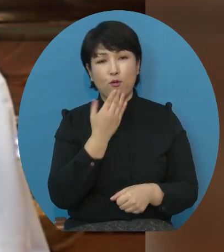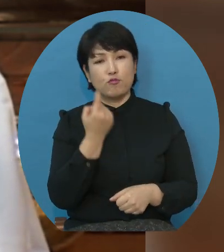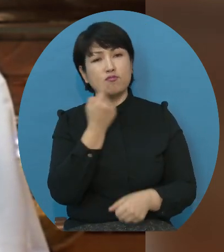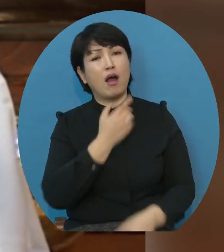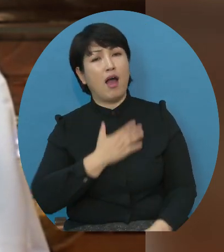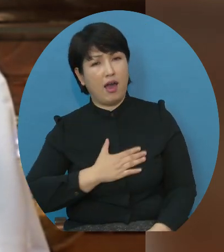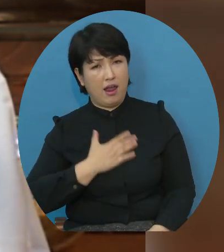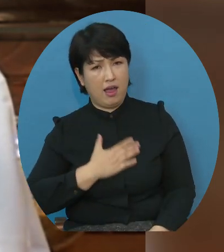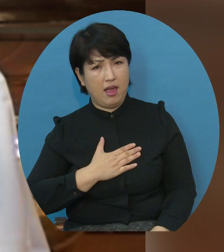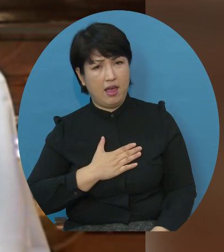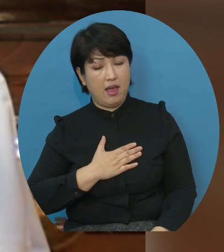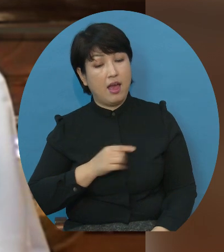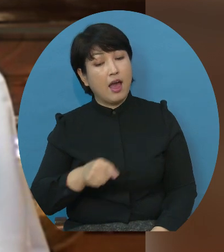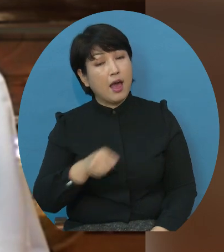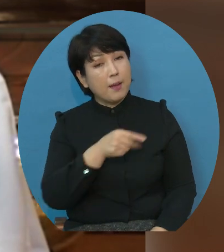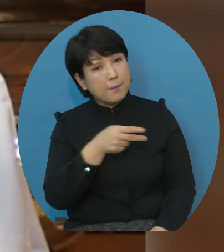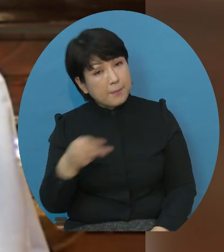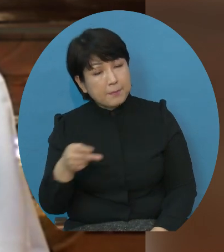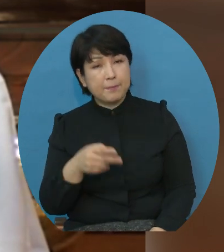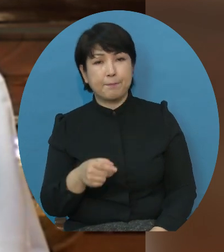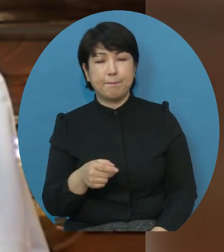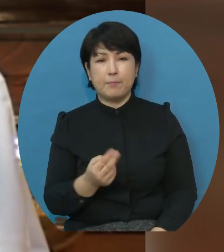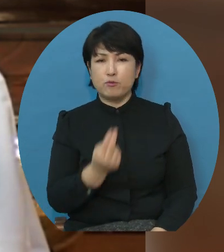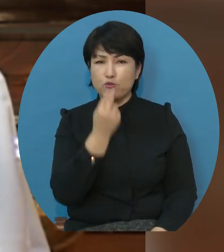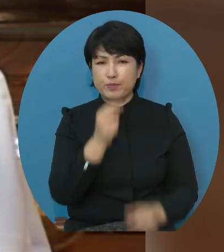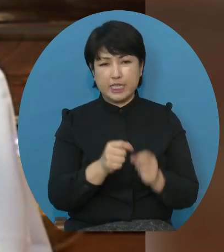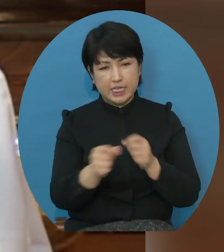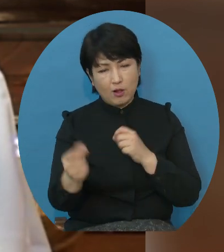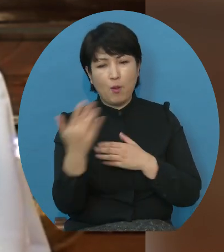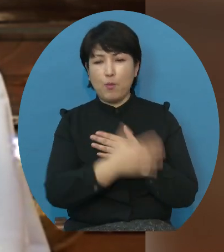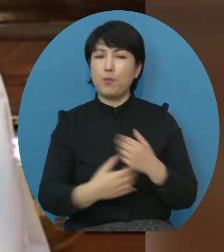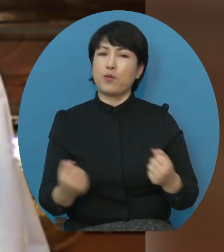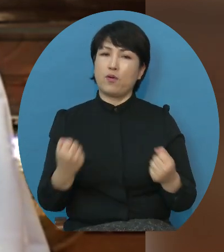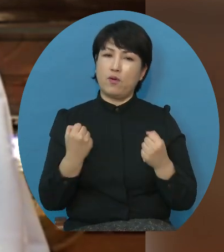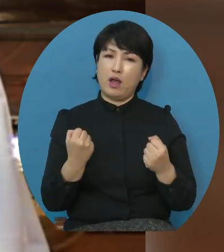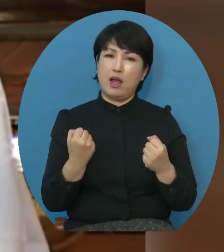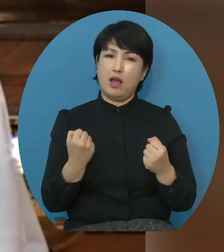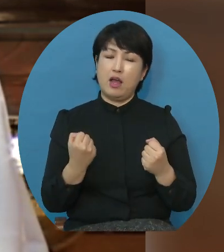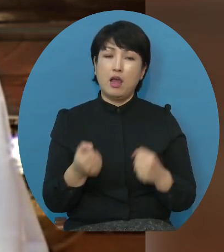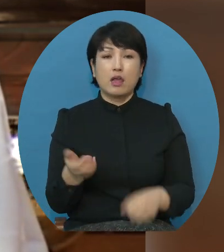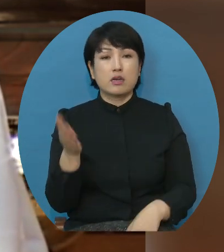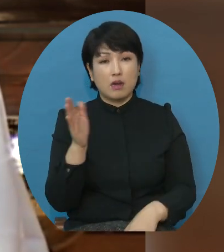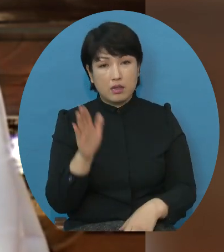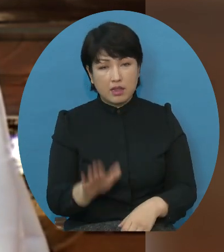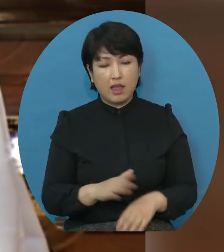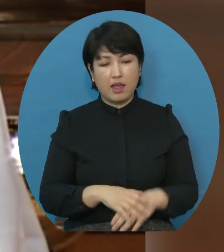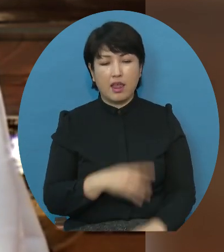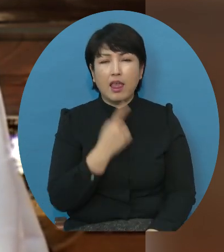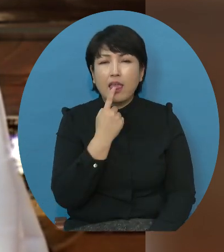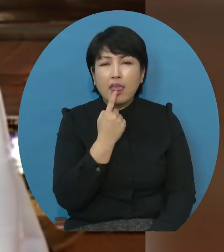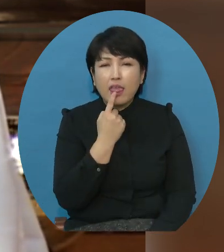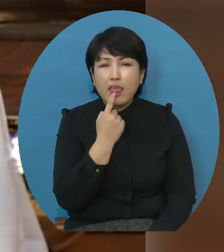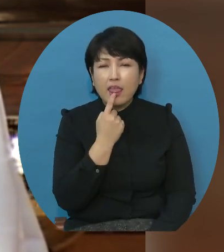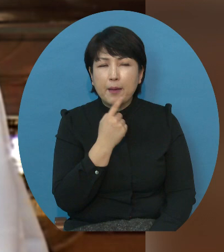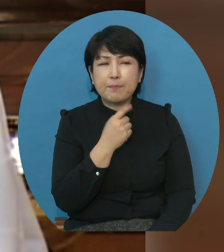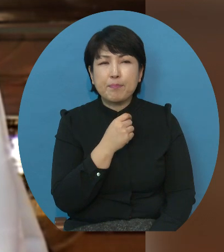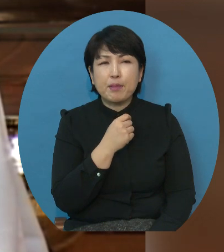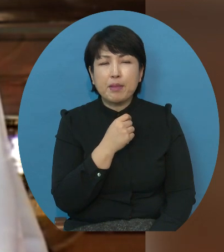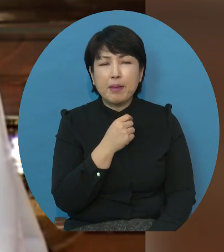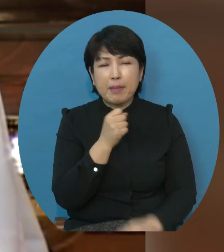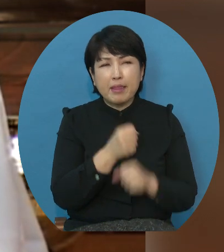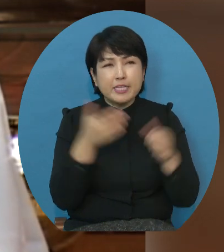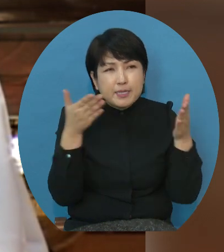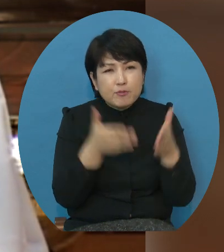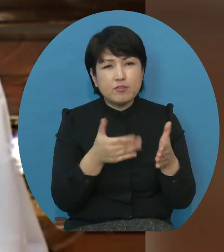바로 수명도 길어지고 온 더 강해진다 그런데 이 협조 때 씨는